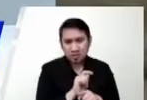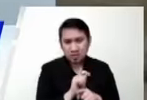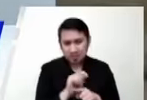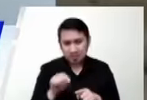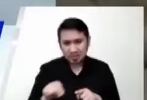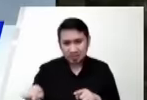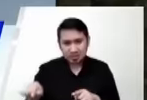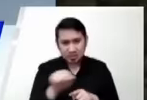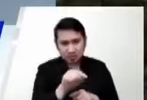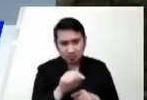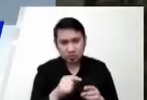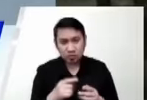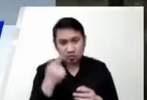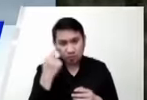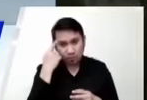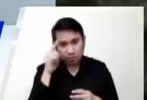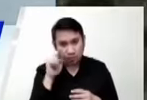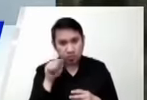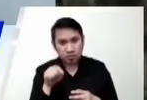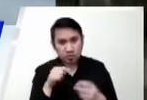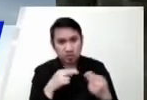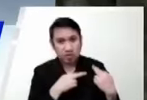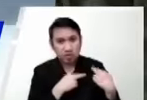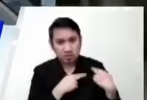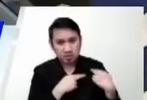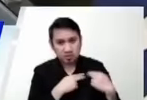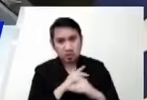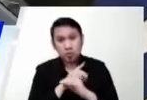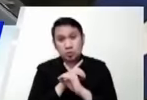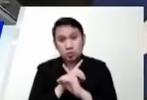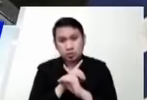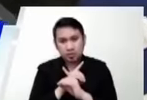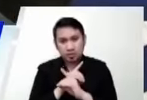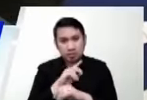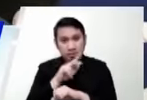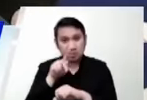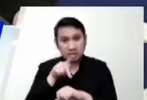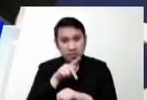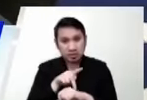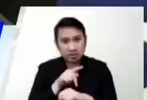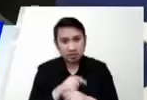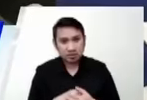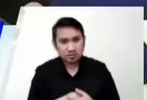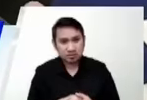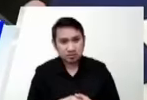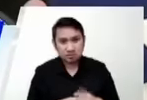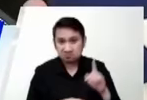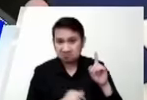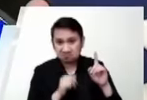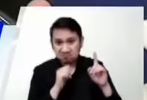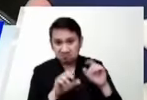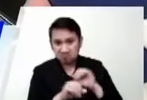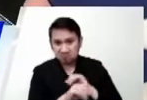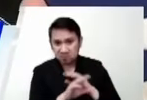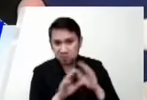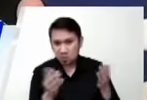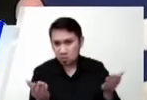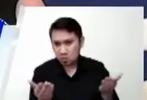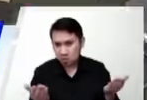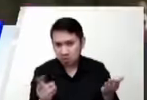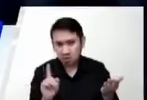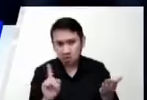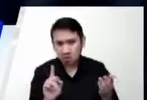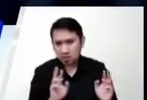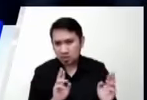bagong tungkulin nito na i-defend ang ating lupa. Hindi naman nilinaw ni Galido kung anong pinanggagalingan o kung anong pinaghahanda ang partikular na